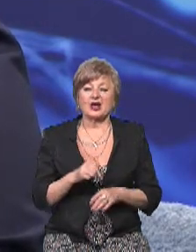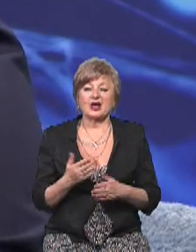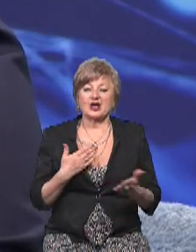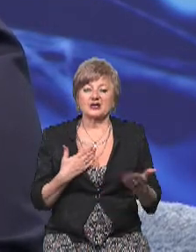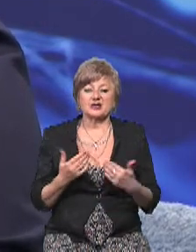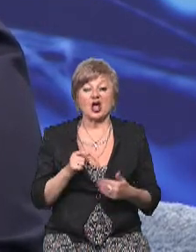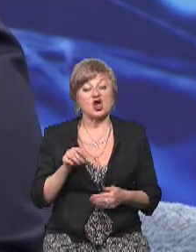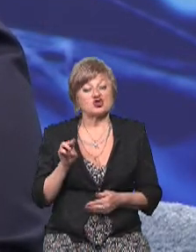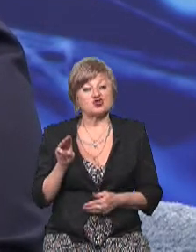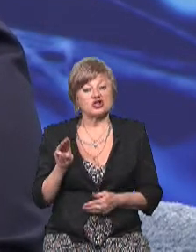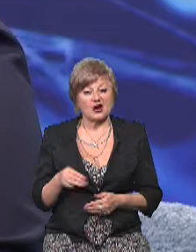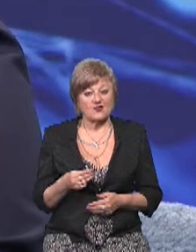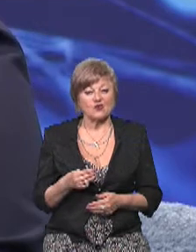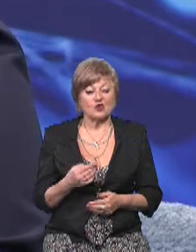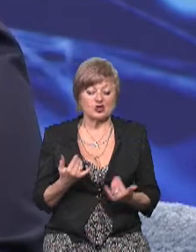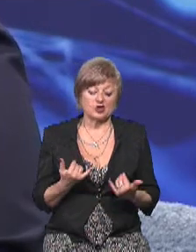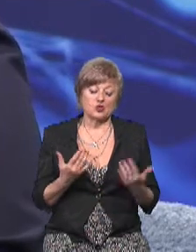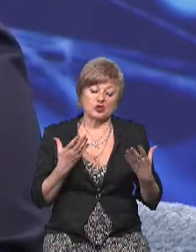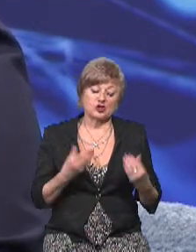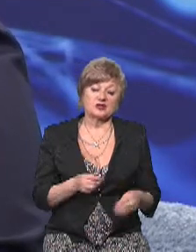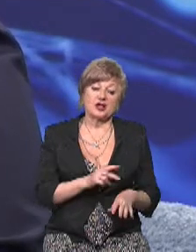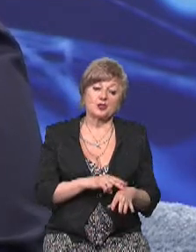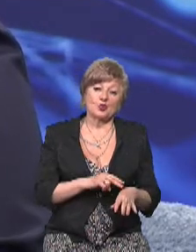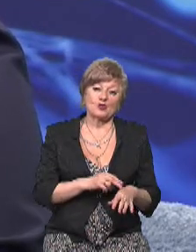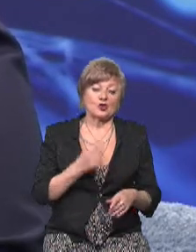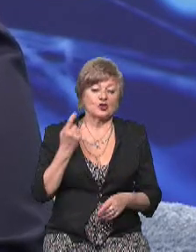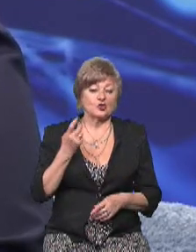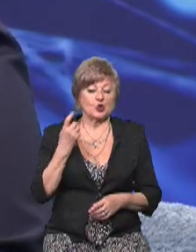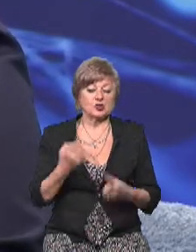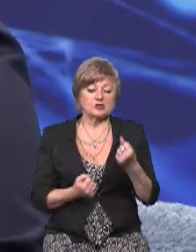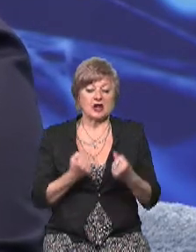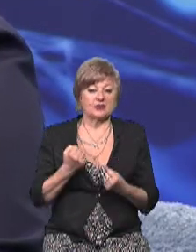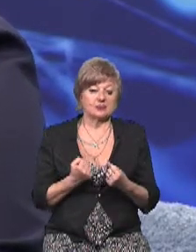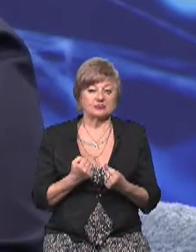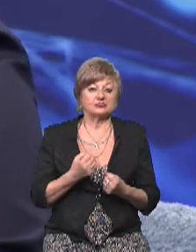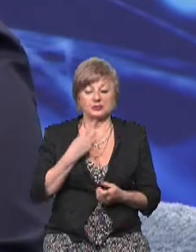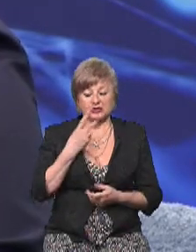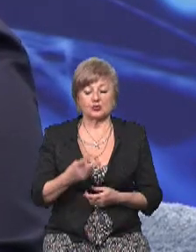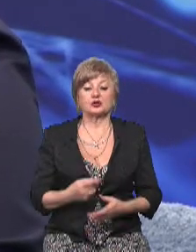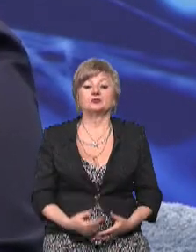чи штрафує на сьогоднішній день поліція автовласників єврономерів, тому пропоную переглянути.